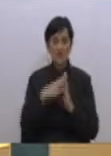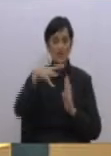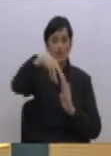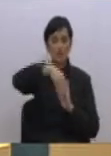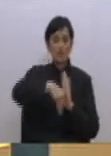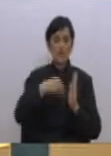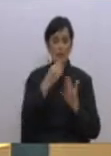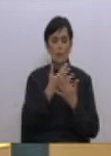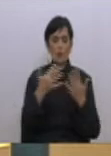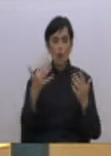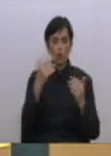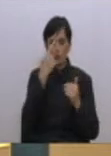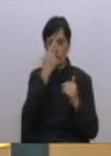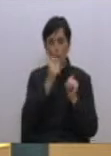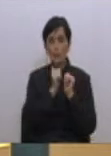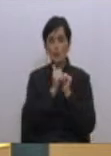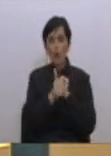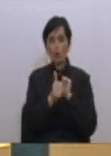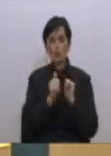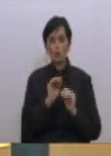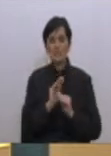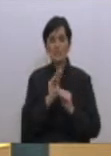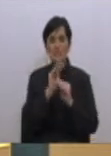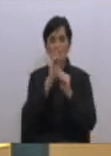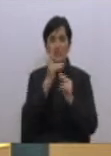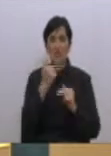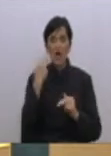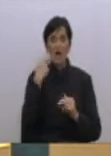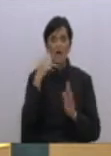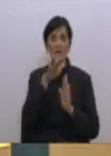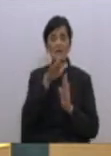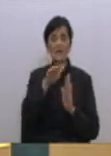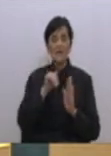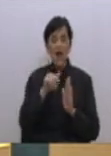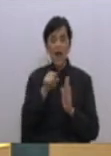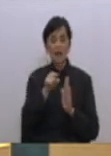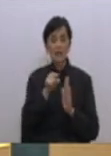პროდუქტის პროგნოზირებულზე მაღალი ზრდით, ასევე ვალის მოცულობის